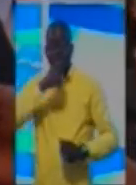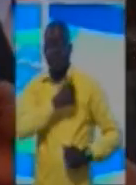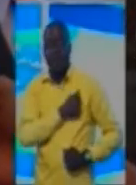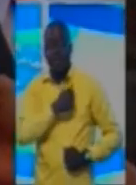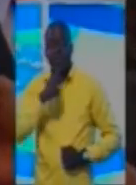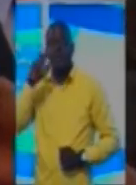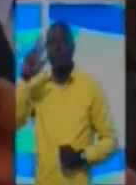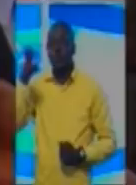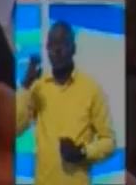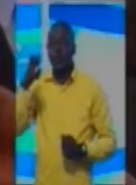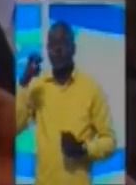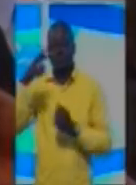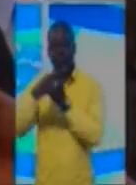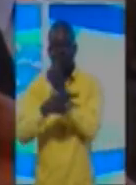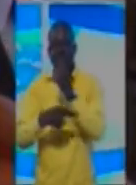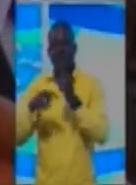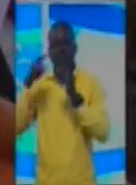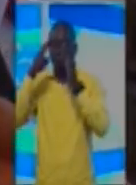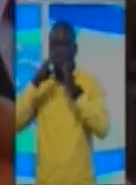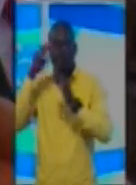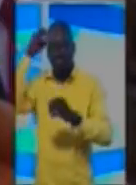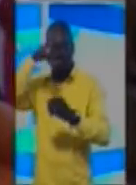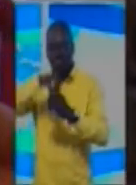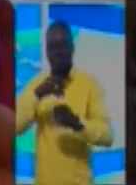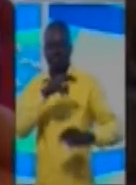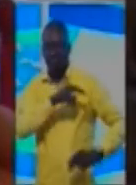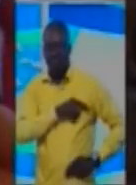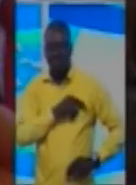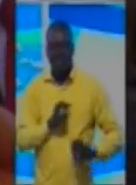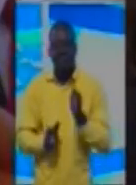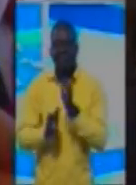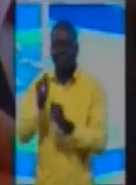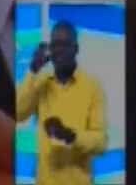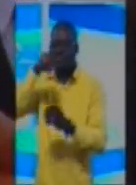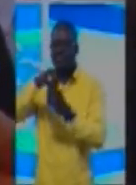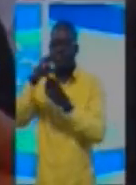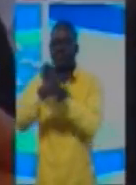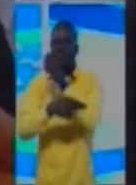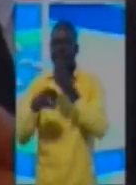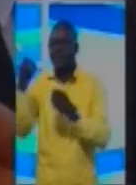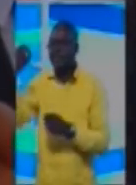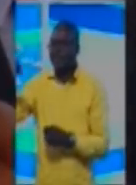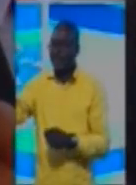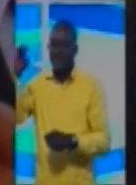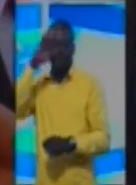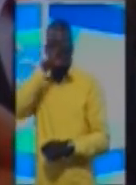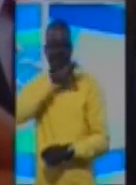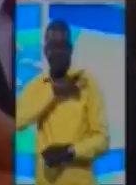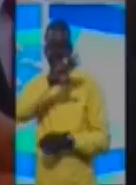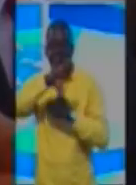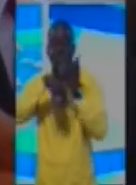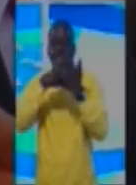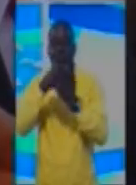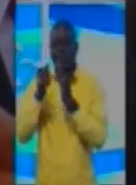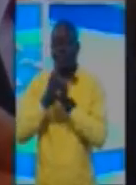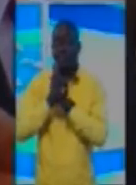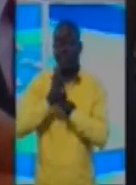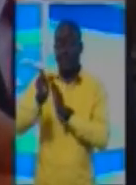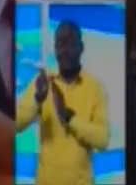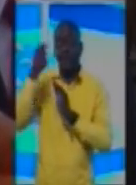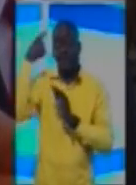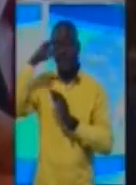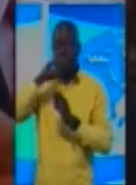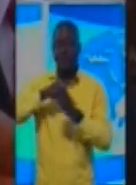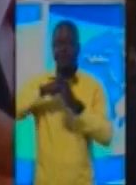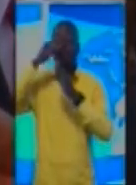militaire. Et ce qui se passe aujourd'hui dans la région de l'Est, nous allons mettre à profit toutes les capacités de ce corps-là pour venir à bout de